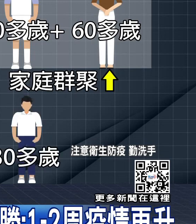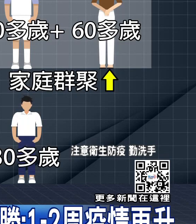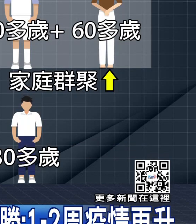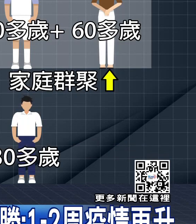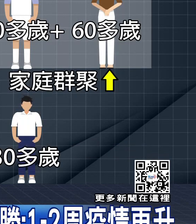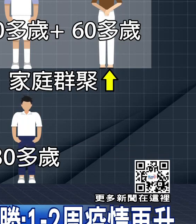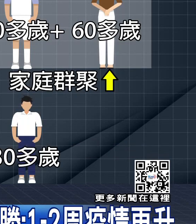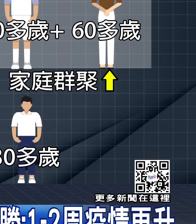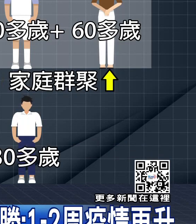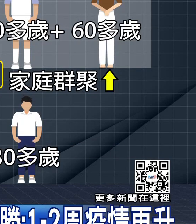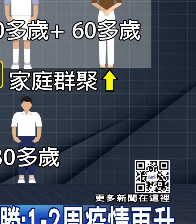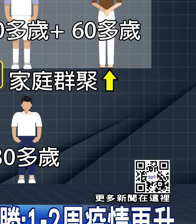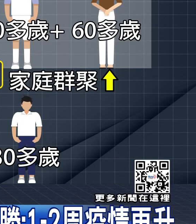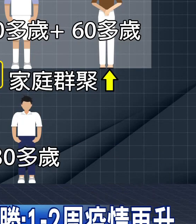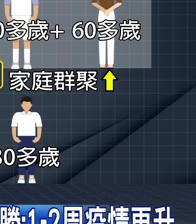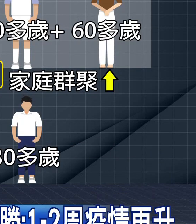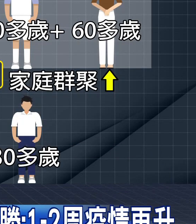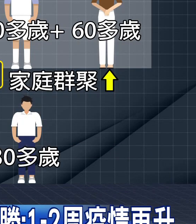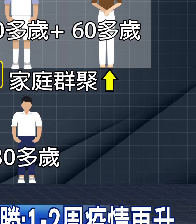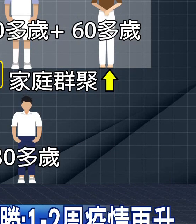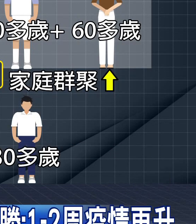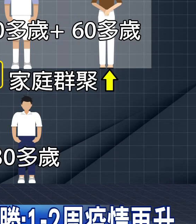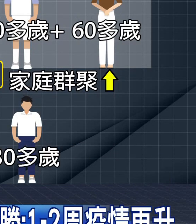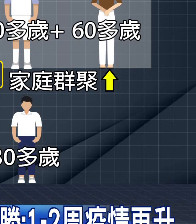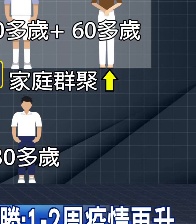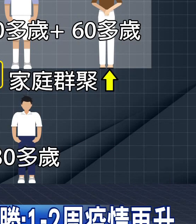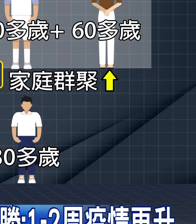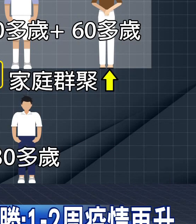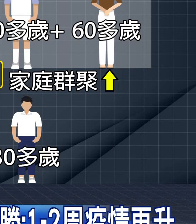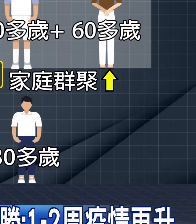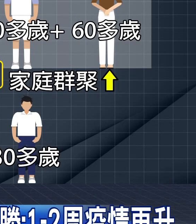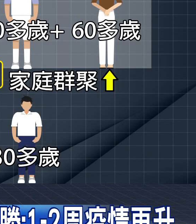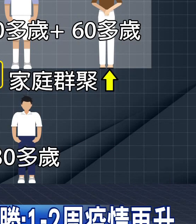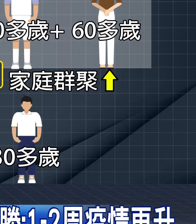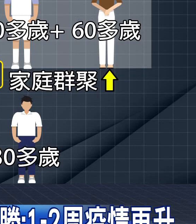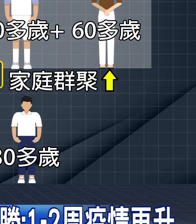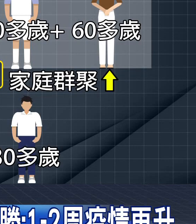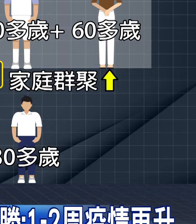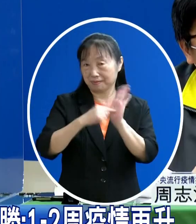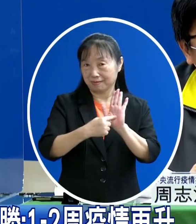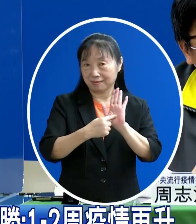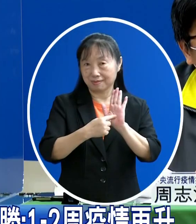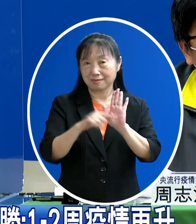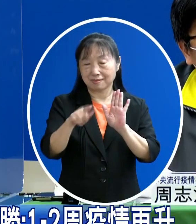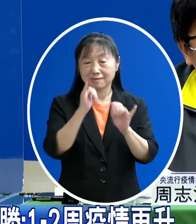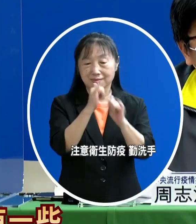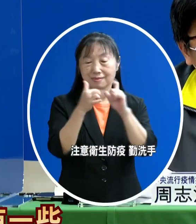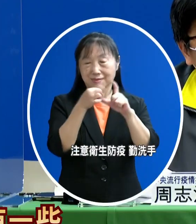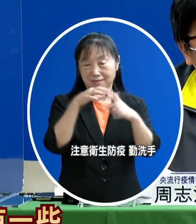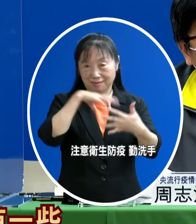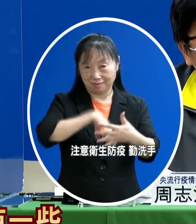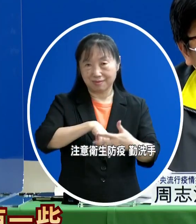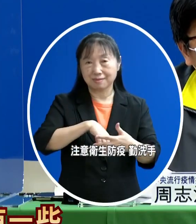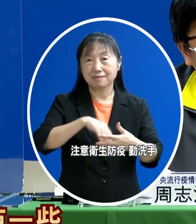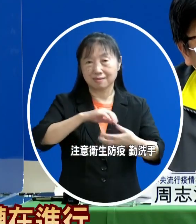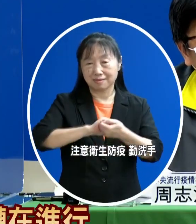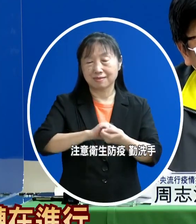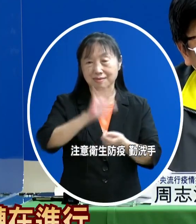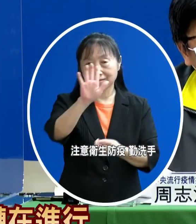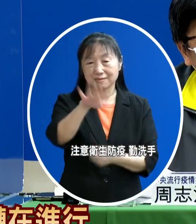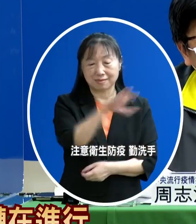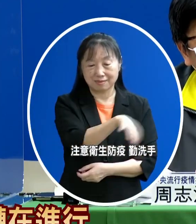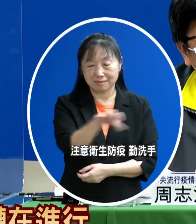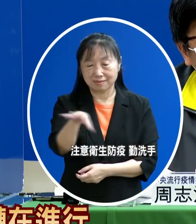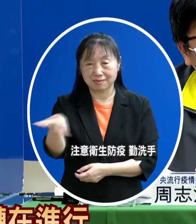轻症，发烧、喉咙痛跟头痛等，因为自行到医院 PCR 才会定时发现。 社区当中应该有一些多点的一